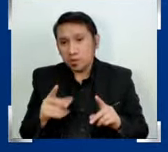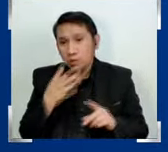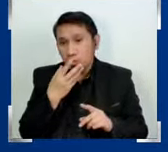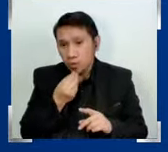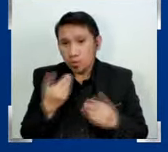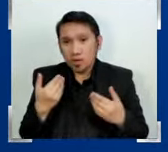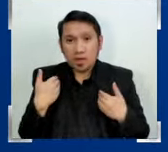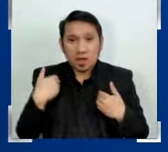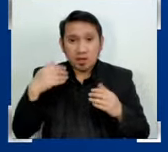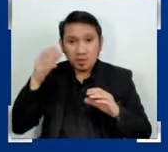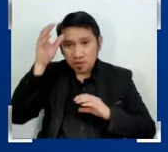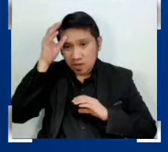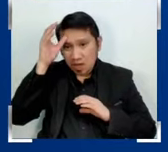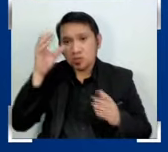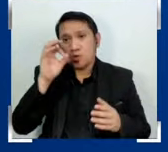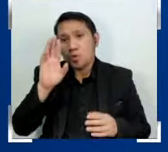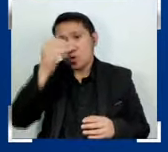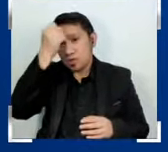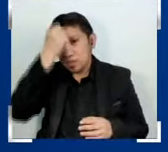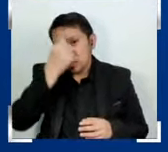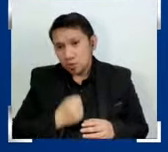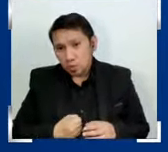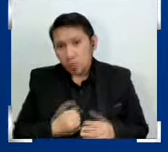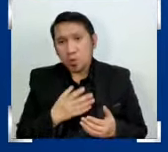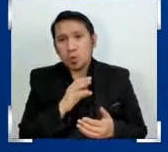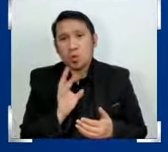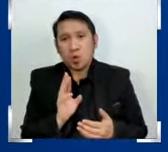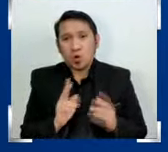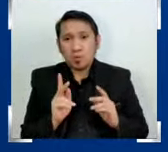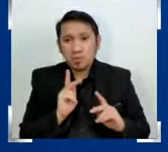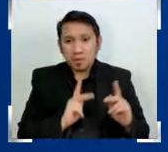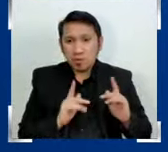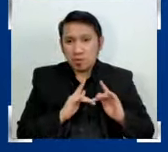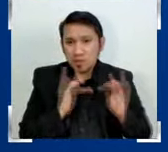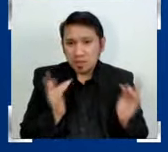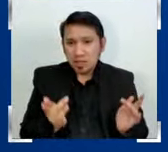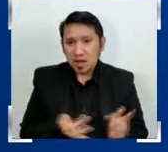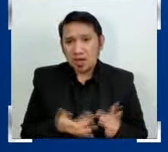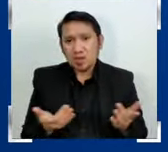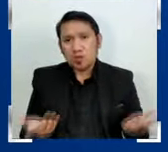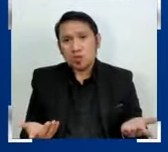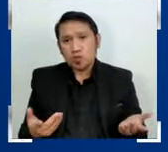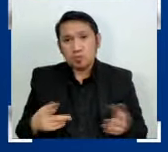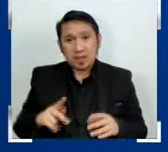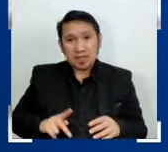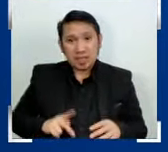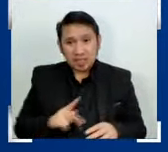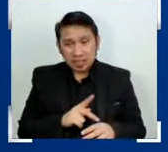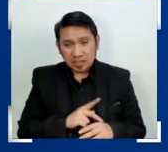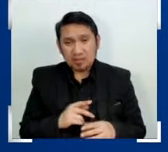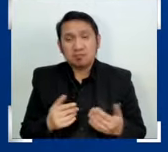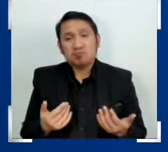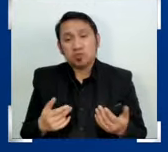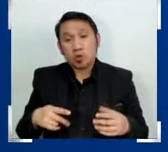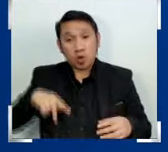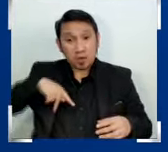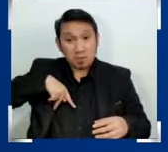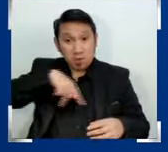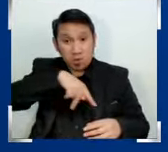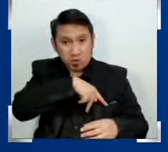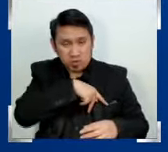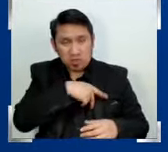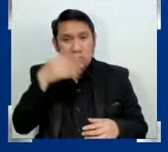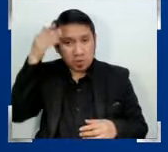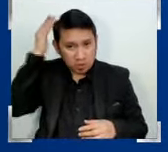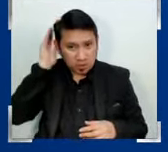na stroke, natapi sa puso, dialysis. Eh, yung pong pneumonia sana ang aming pakiusap sa mga LGU